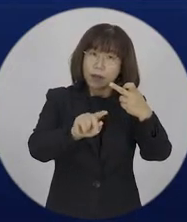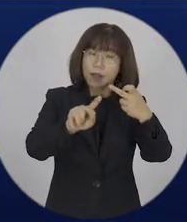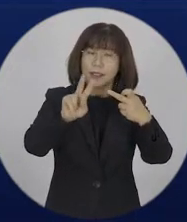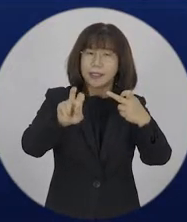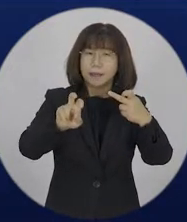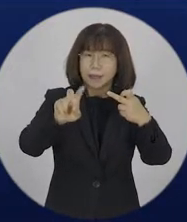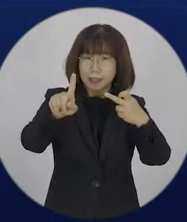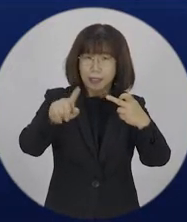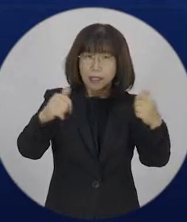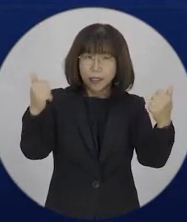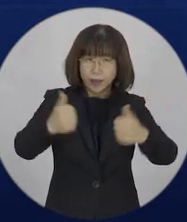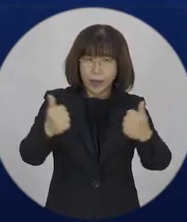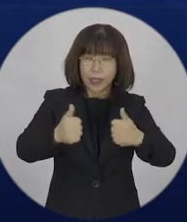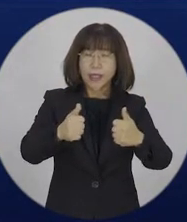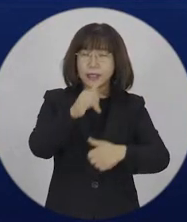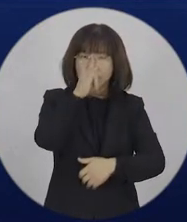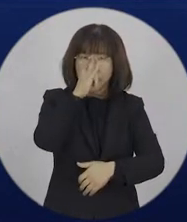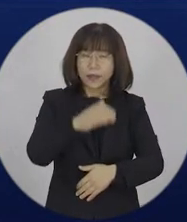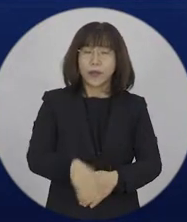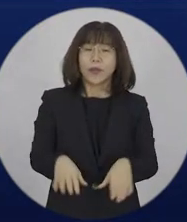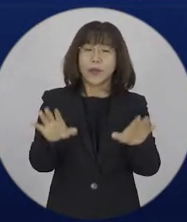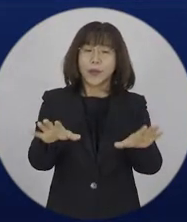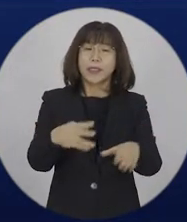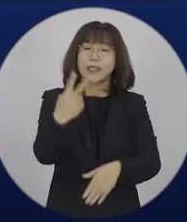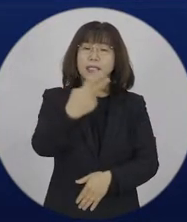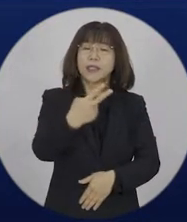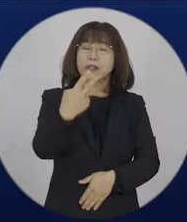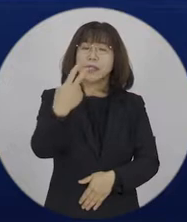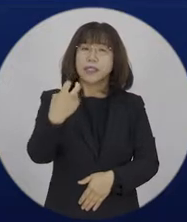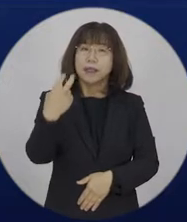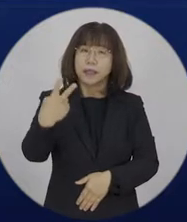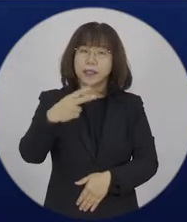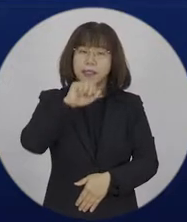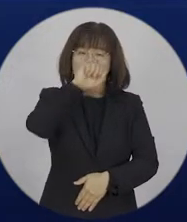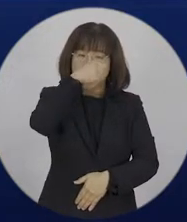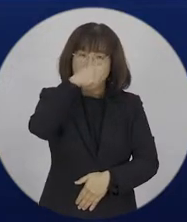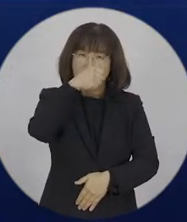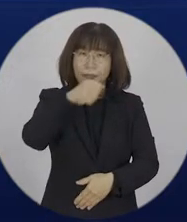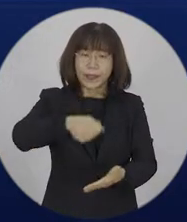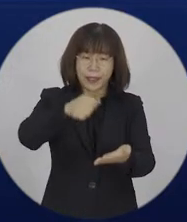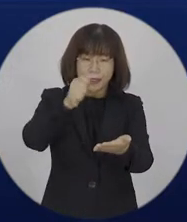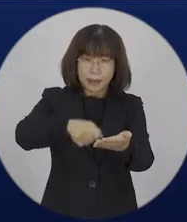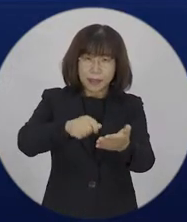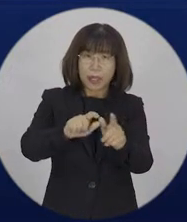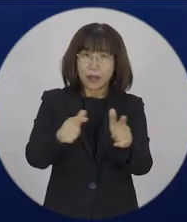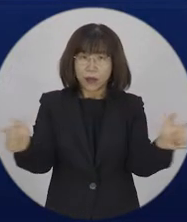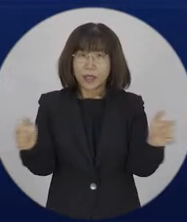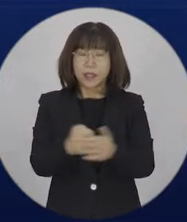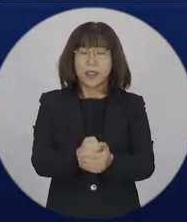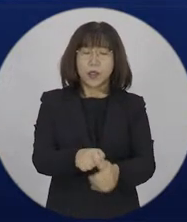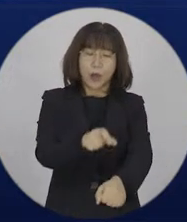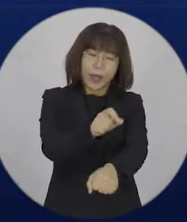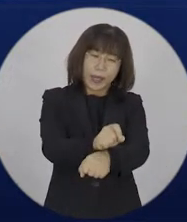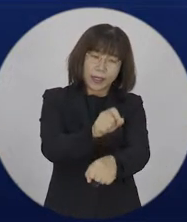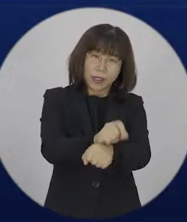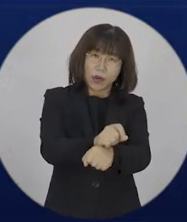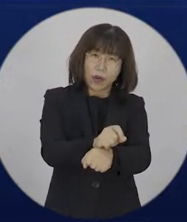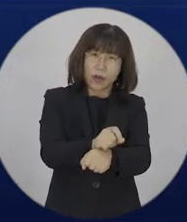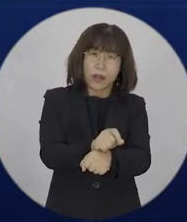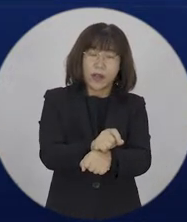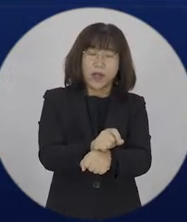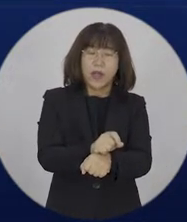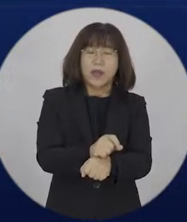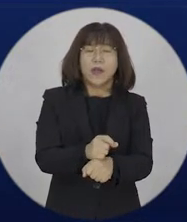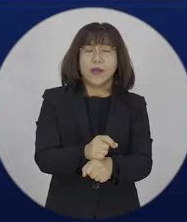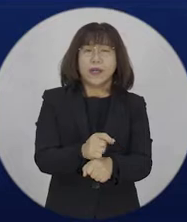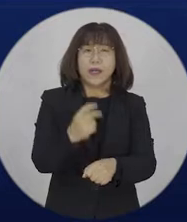제 2차 정례회에서 는 2022년 도 예산안 심사 리 비롯해 2021년 도 행정사무감사 등